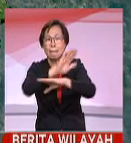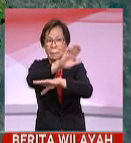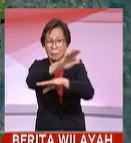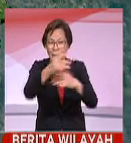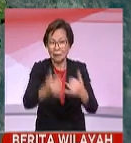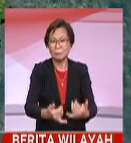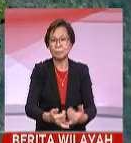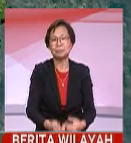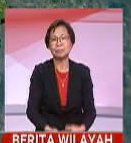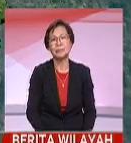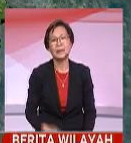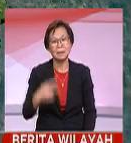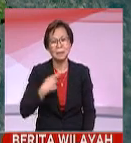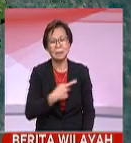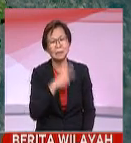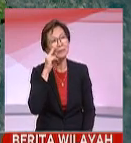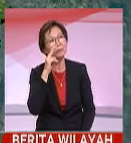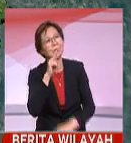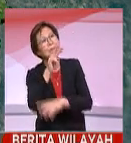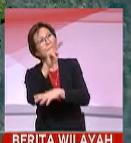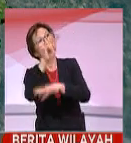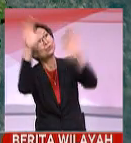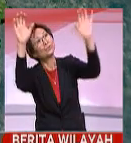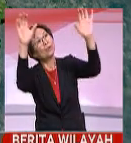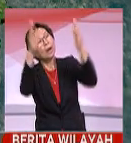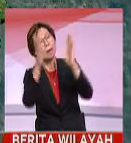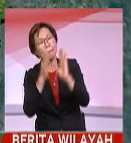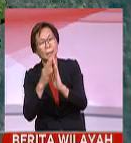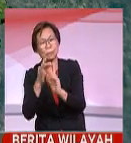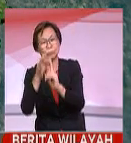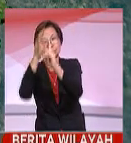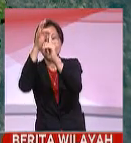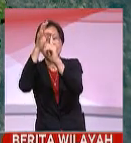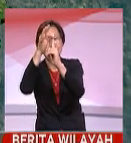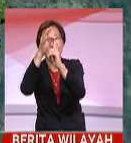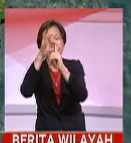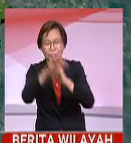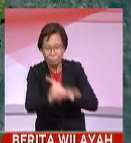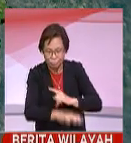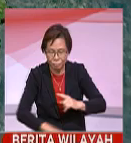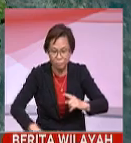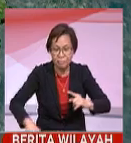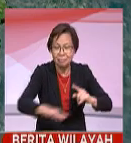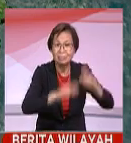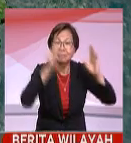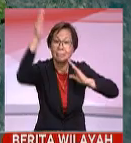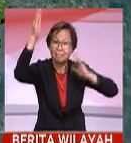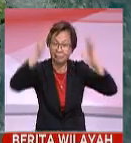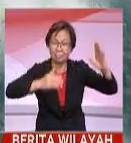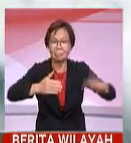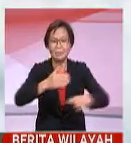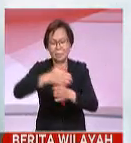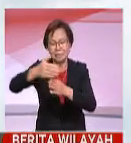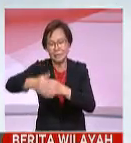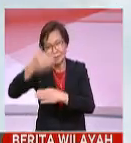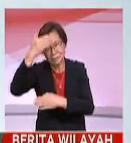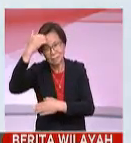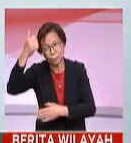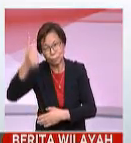ini. Sebelum berpisah, kita ikuti tinjauan cuaca bagi bandar-bandar utama di Malaysia. Sekian, Assalamualaikum.